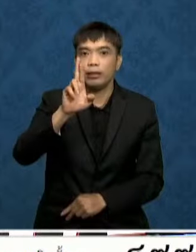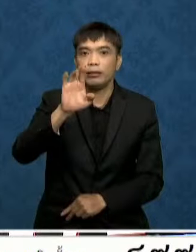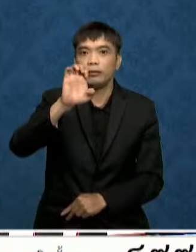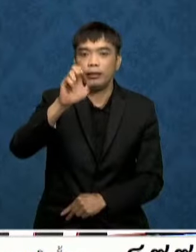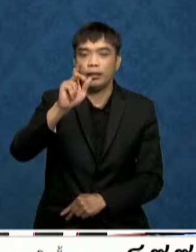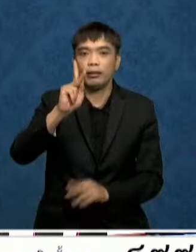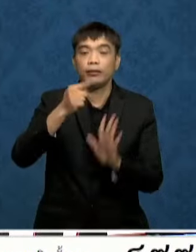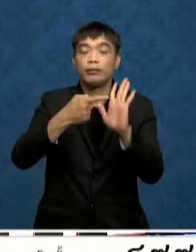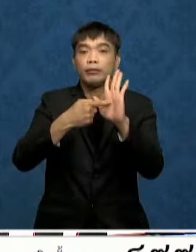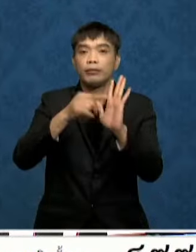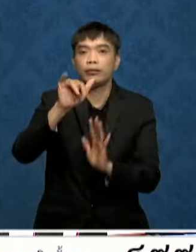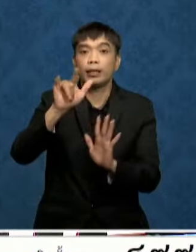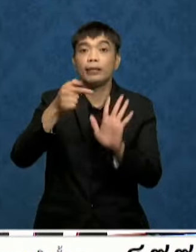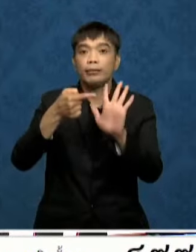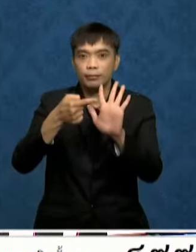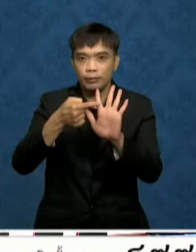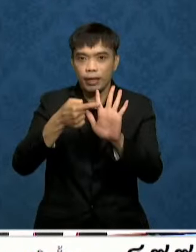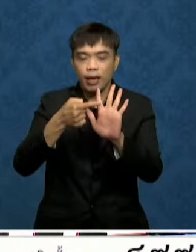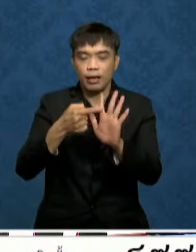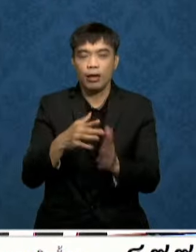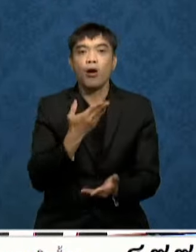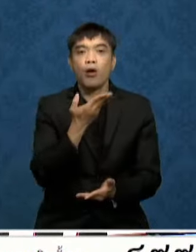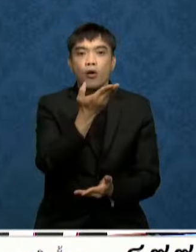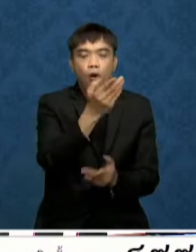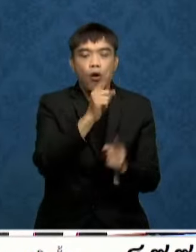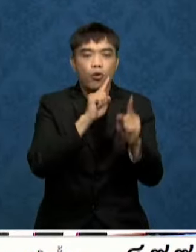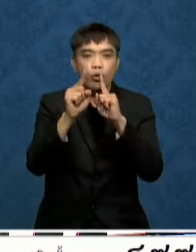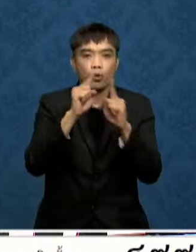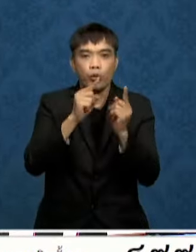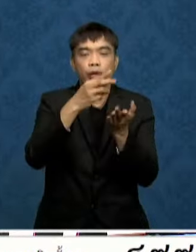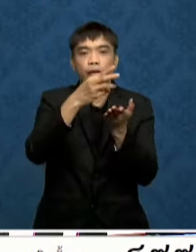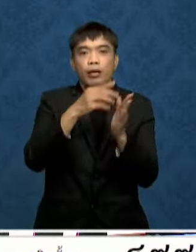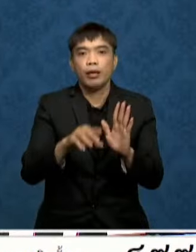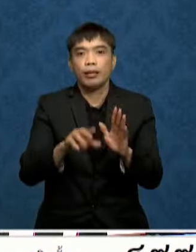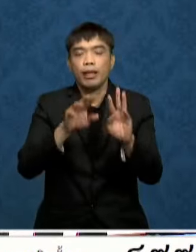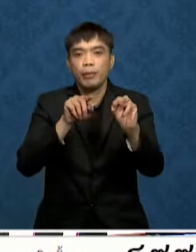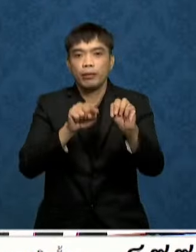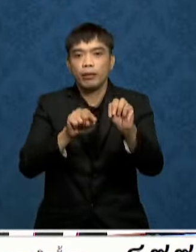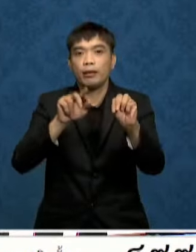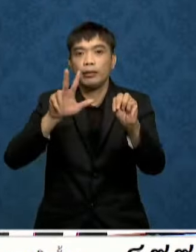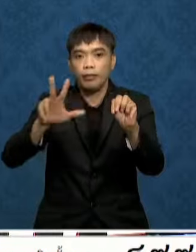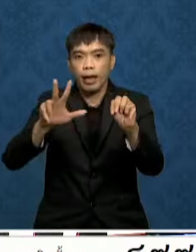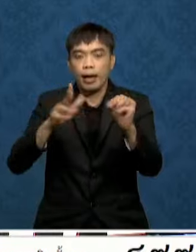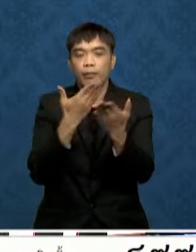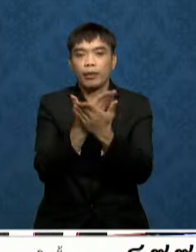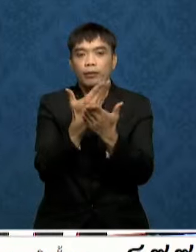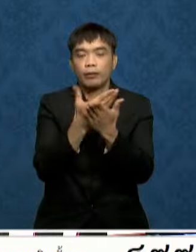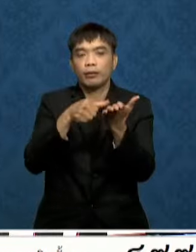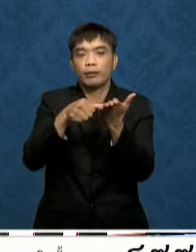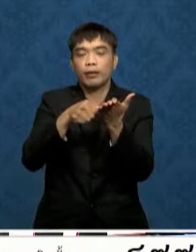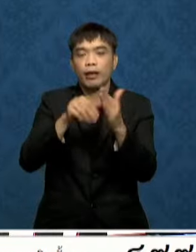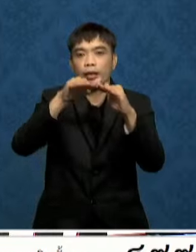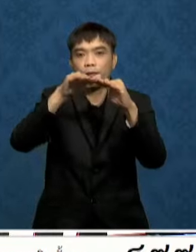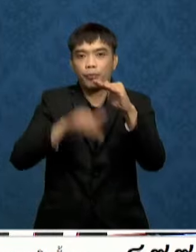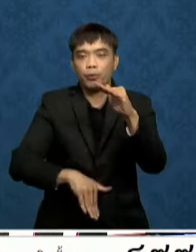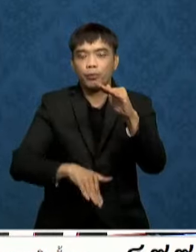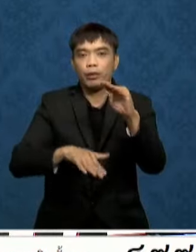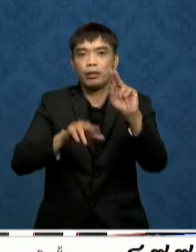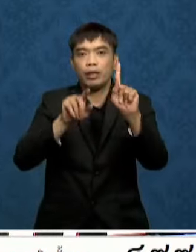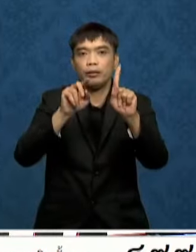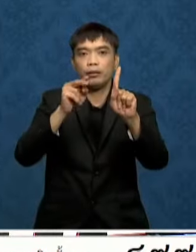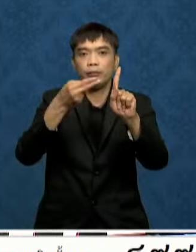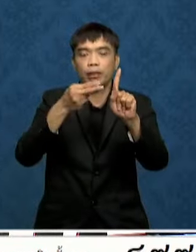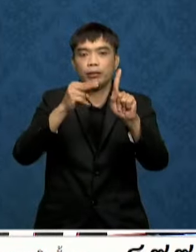ได้ขอแปรยติในมาตราที่ 3นะคะเพื่อที่จะปรับลดงบประมาณรายจ่ายประจำปีเพิ่มเติมให้เหลือเพียง 10,000ล้านบาท